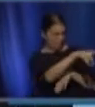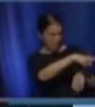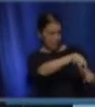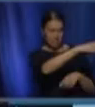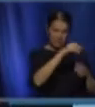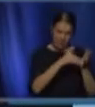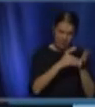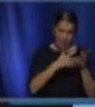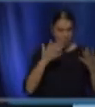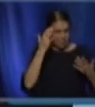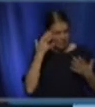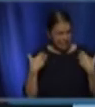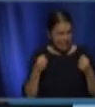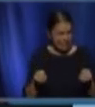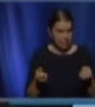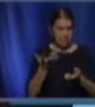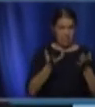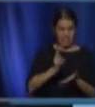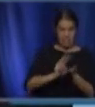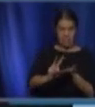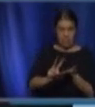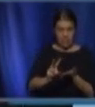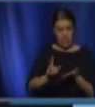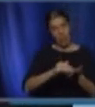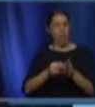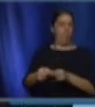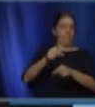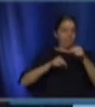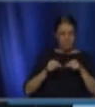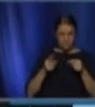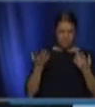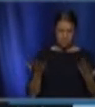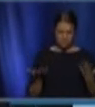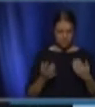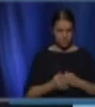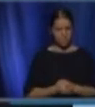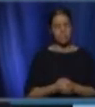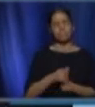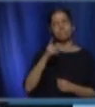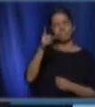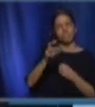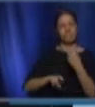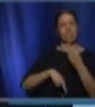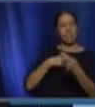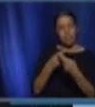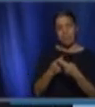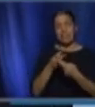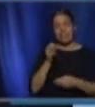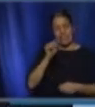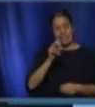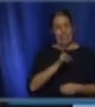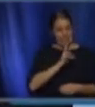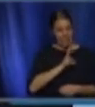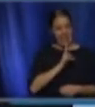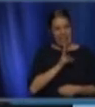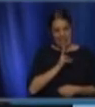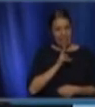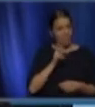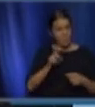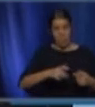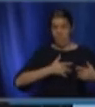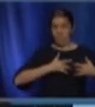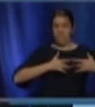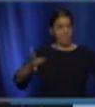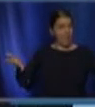encore une fois? Bien, c'est un équilibre, effectivement, qui est comme fragile. Faut dire la vérité aux Québécois, mais il faut aussi donner un